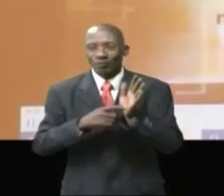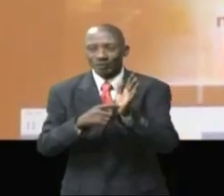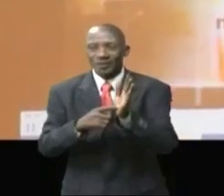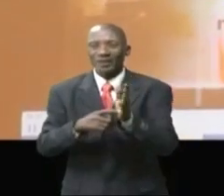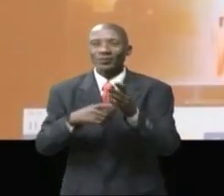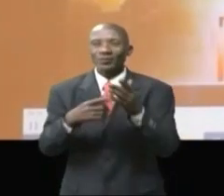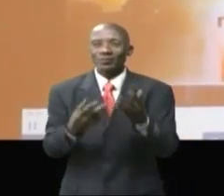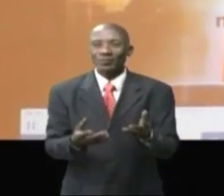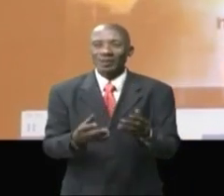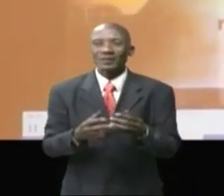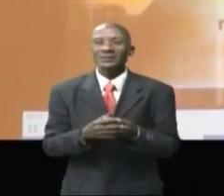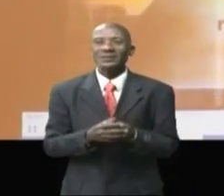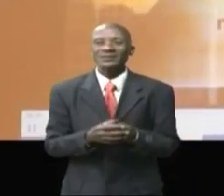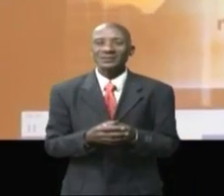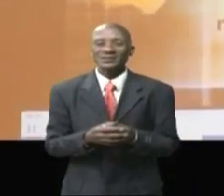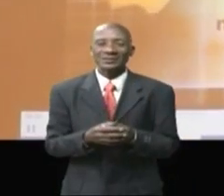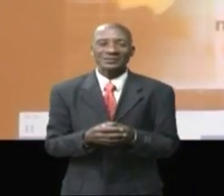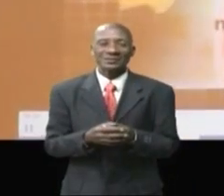qui sera